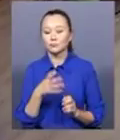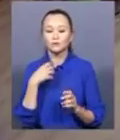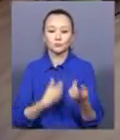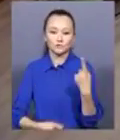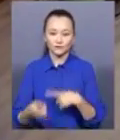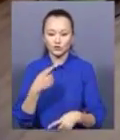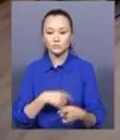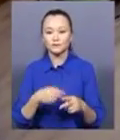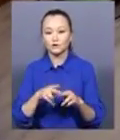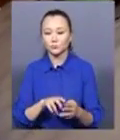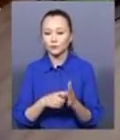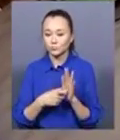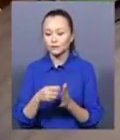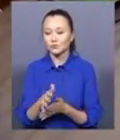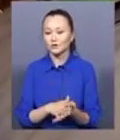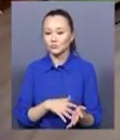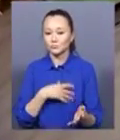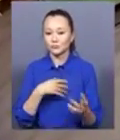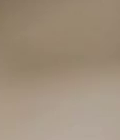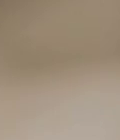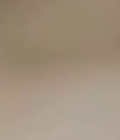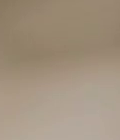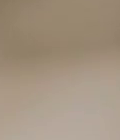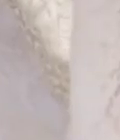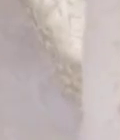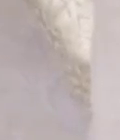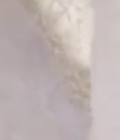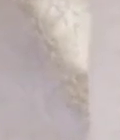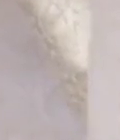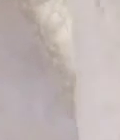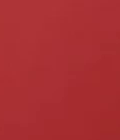уже вернемся в эту студию и продолжим нашу беседу.